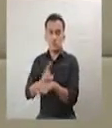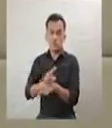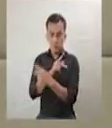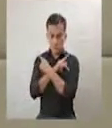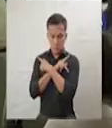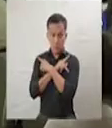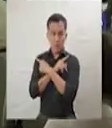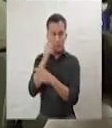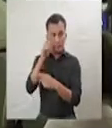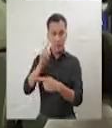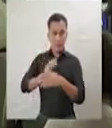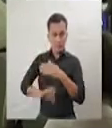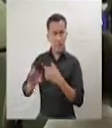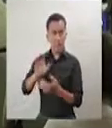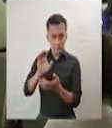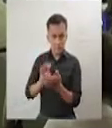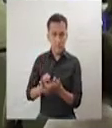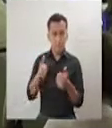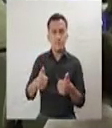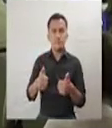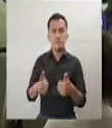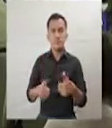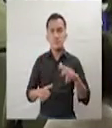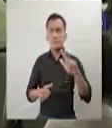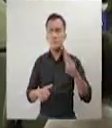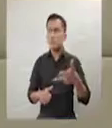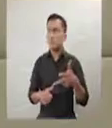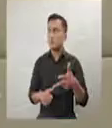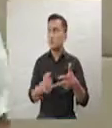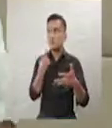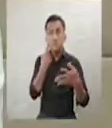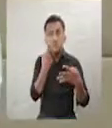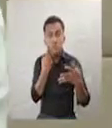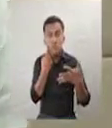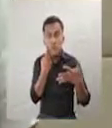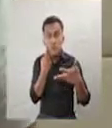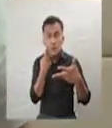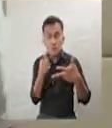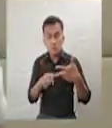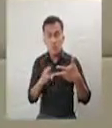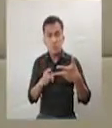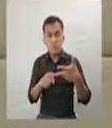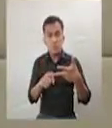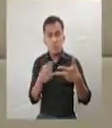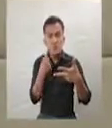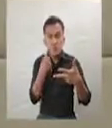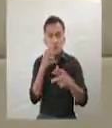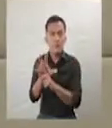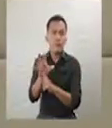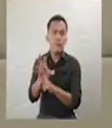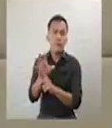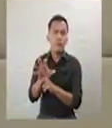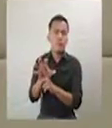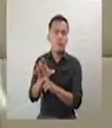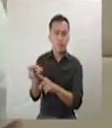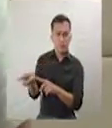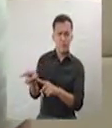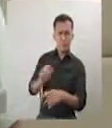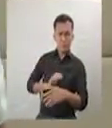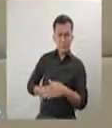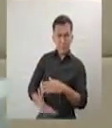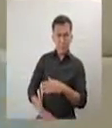kanilang PhilHealth dito po sa mga birthing centers. Pangatlo, kanina siguro nakita ho natin, usong-uso ho talaga